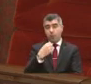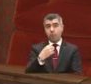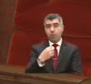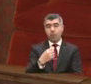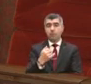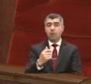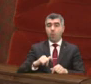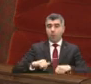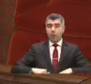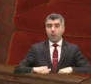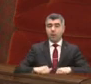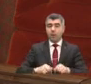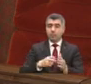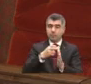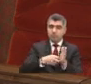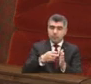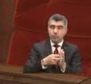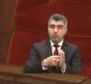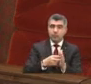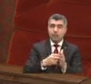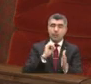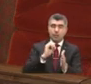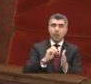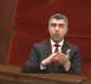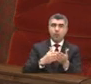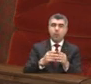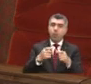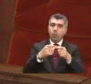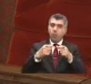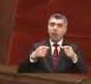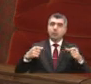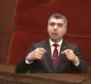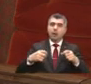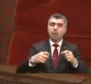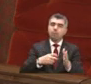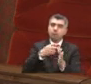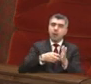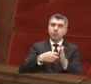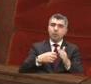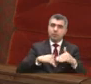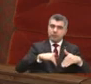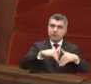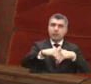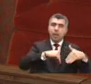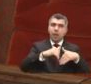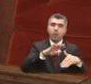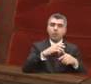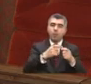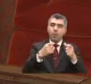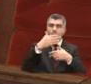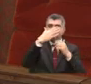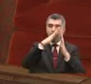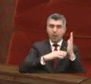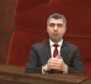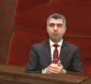النقل واللوجستيك تتولي اهتمام بالغ الموضوع توسيع شبكة السكك الحديدية ببلادنا. بخصوص إنجاز